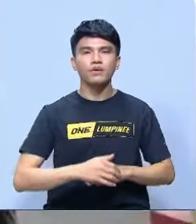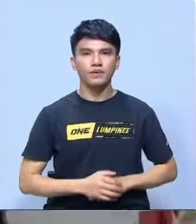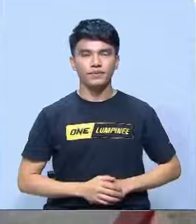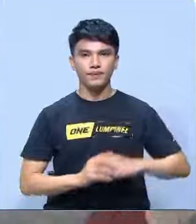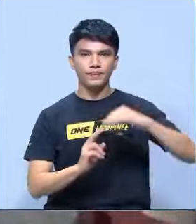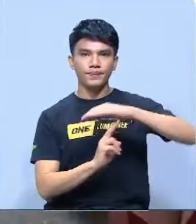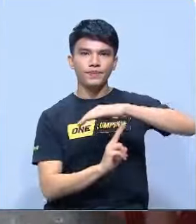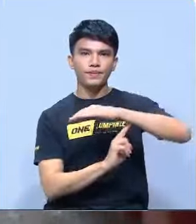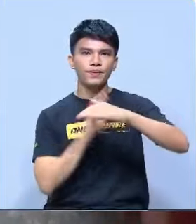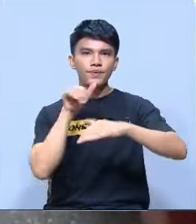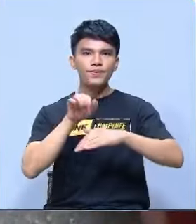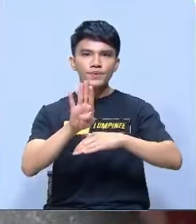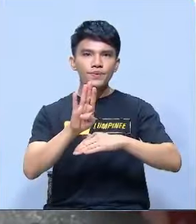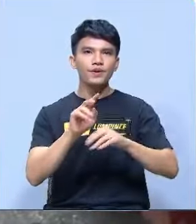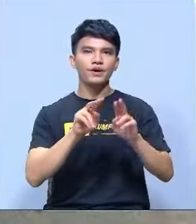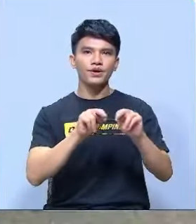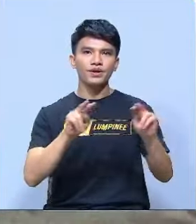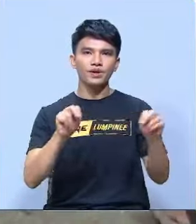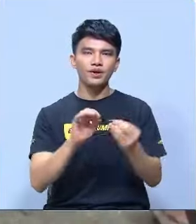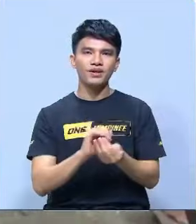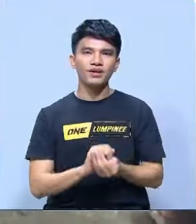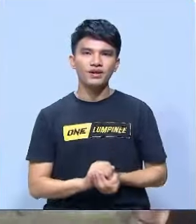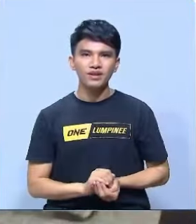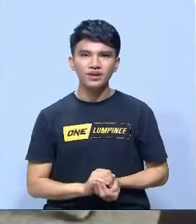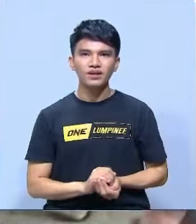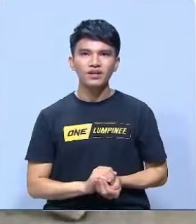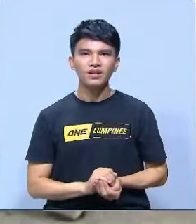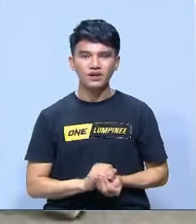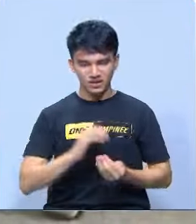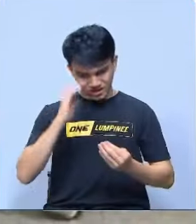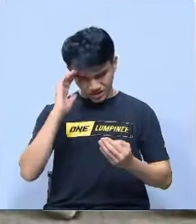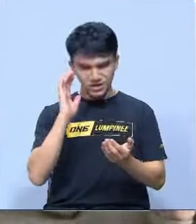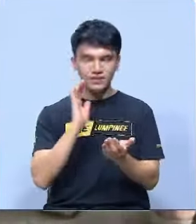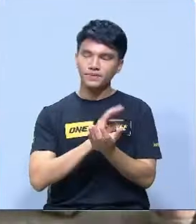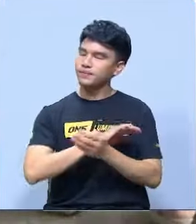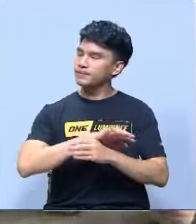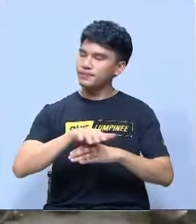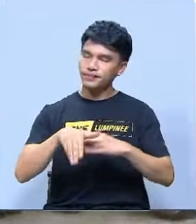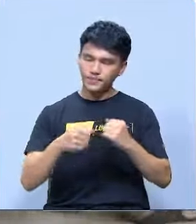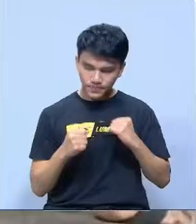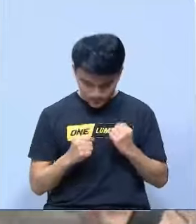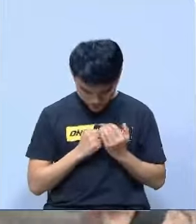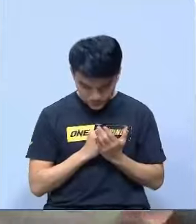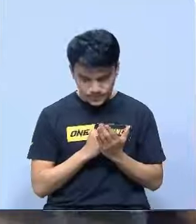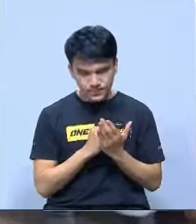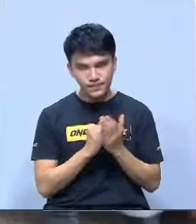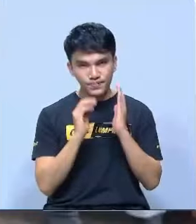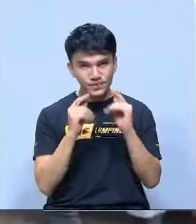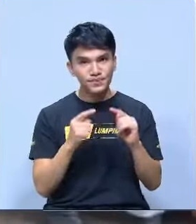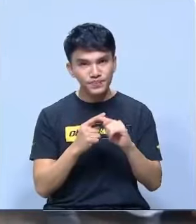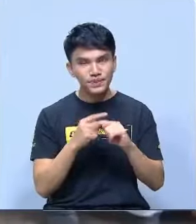ราม4ถนนปากเกร็ดจังหวัดนนทบุรีคือเจ้าหน้าที่ตำรวจกู้ภัยอะไรก็ไปช่วยเหลือคนเจ็บเนี่ยอ